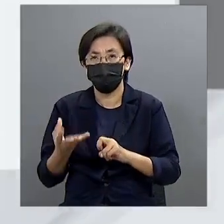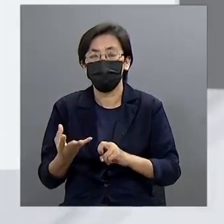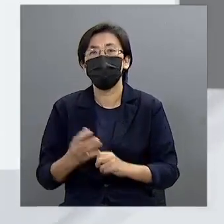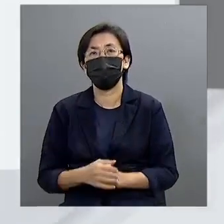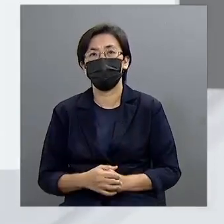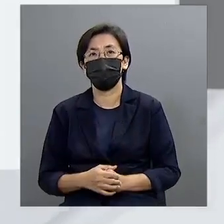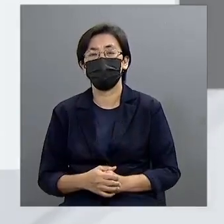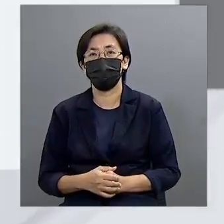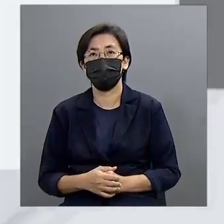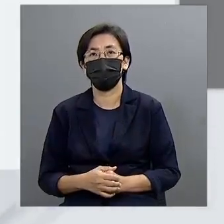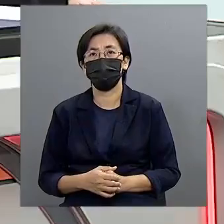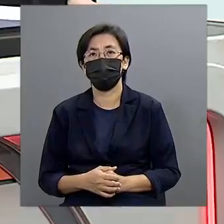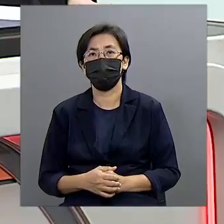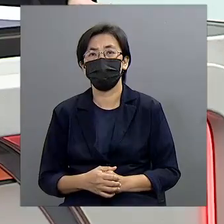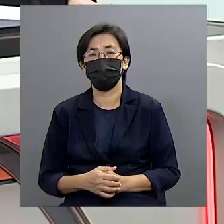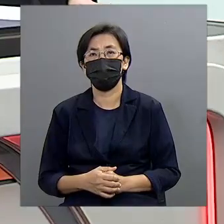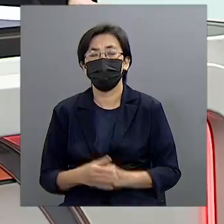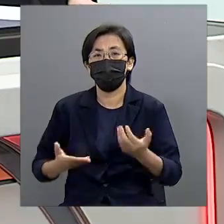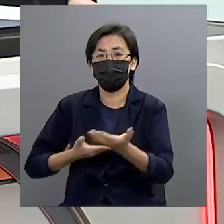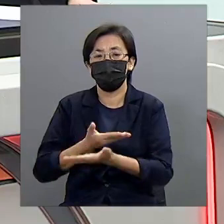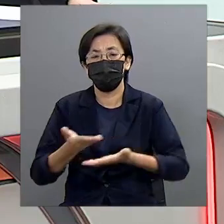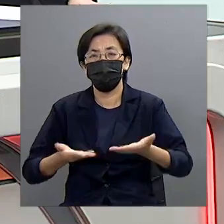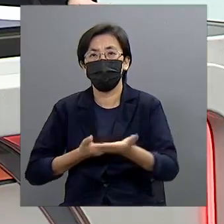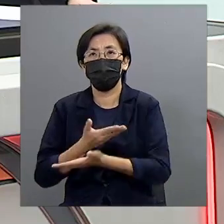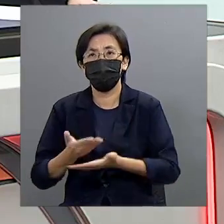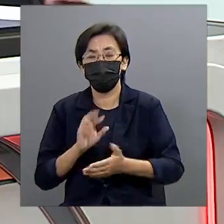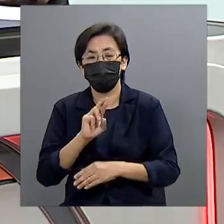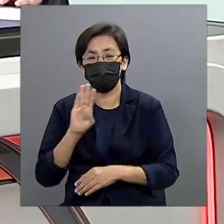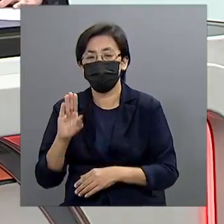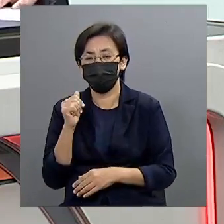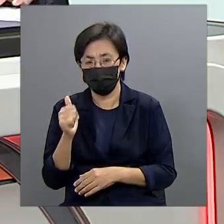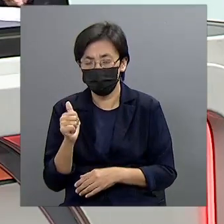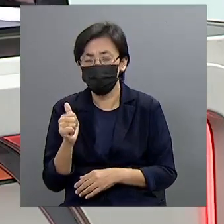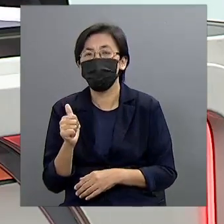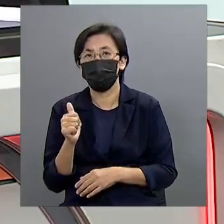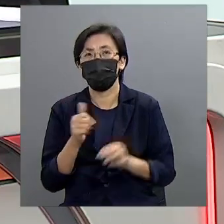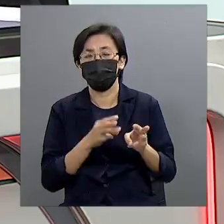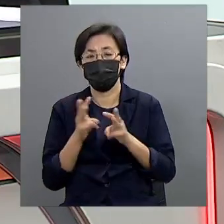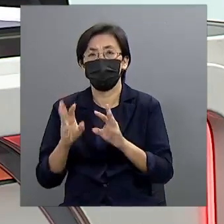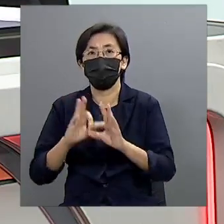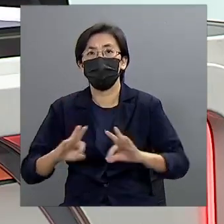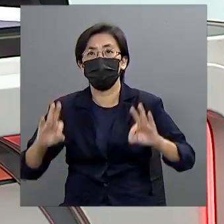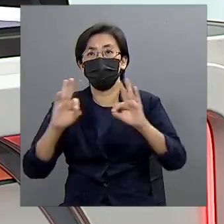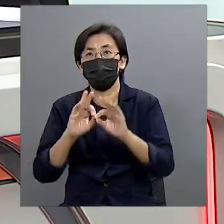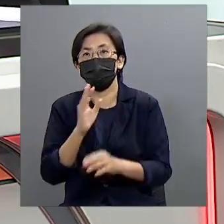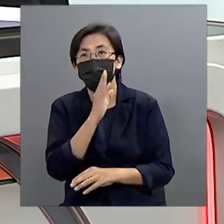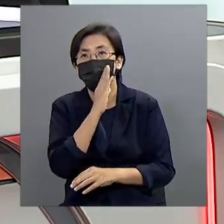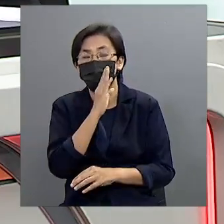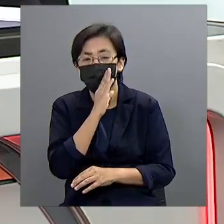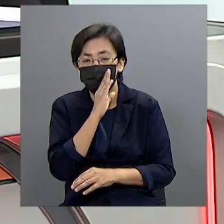เรื่องของการพิจารณาระบบให้มันรัดกุมเนี่ยอาจจะเป็นอีกหนึ่งประเด็นสำคัญนะถ้าเกิดว่าท้ายที่สุดแล้วจะต้องย